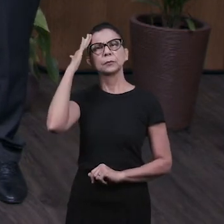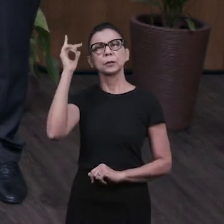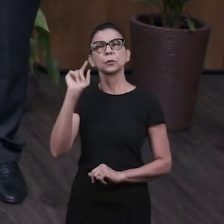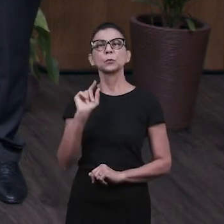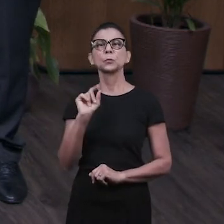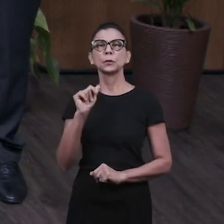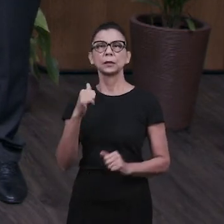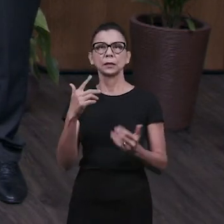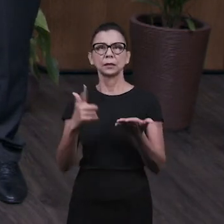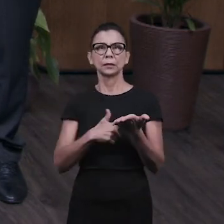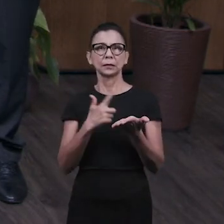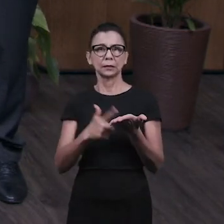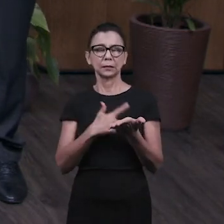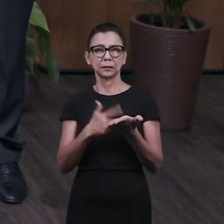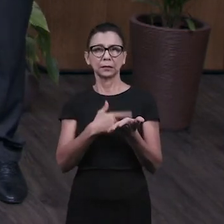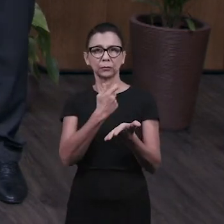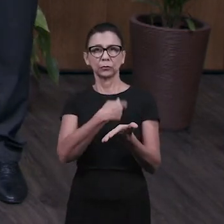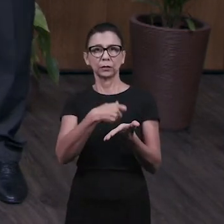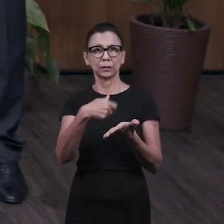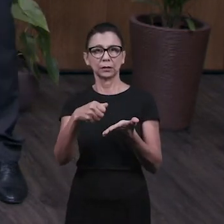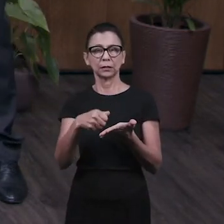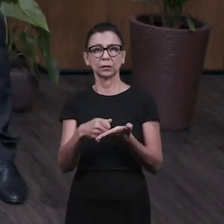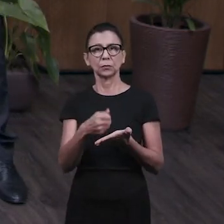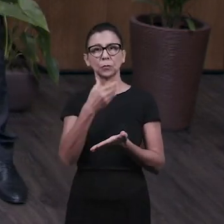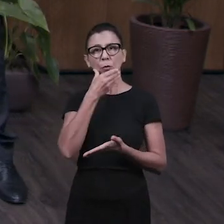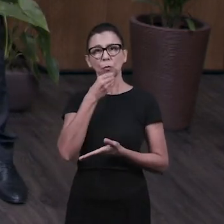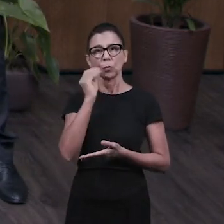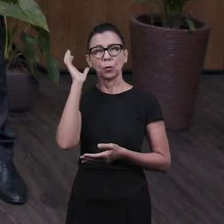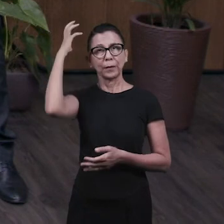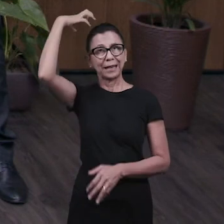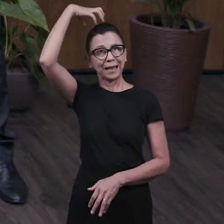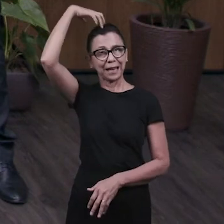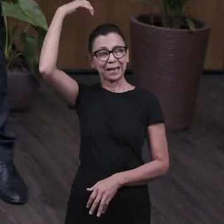roi qui portait le nom Salomon,